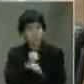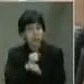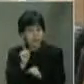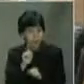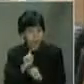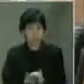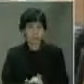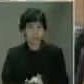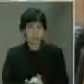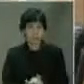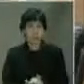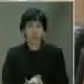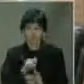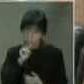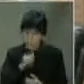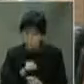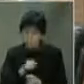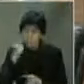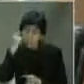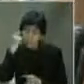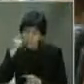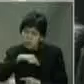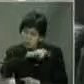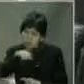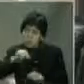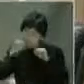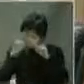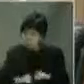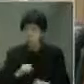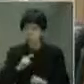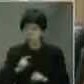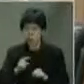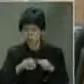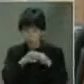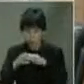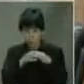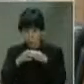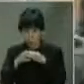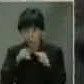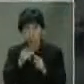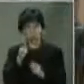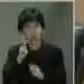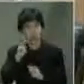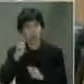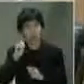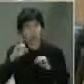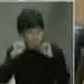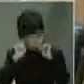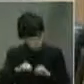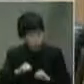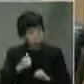ว่าต้องด้วยความเห็นชอบจากคณะรัฐมนตรีให้ประกา